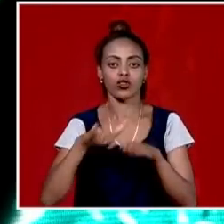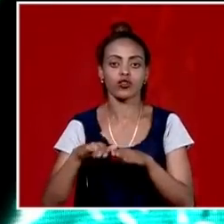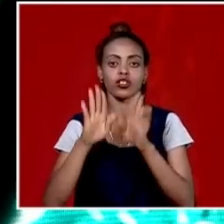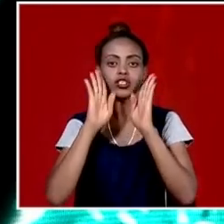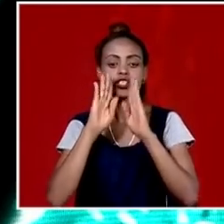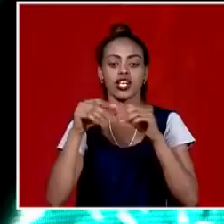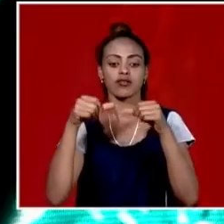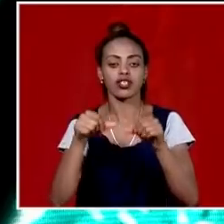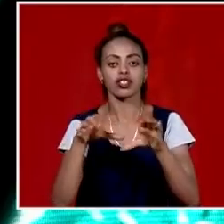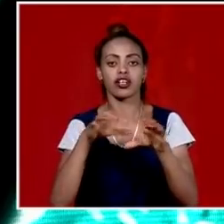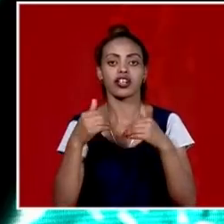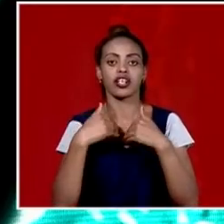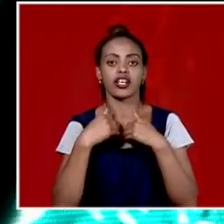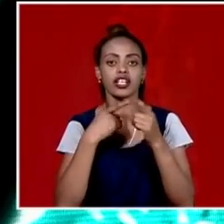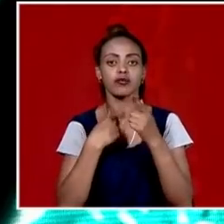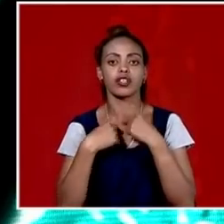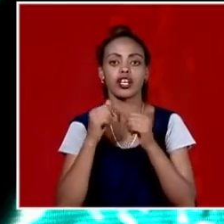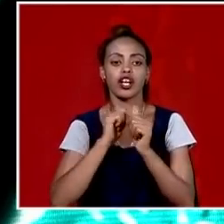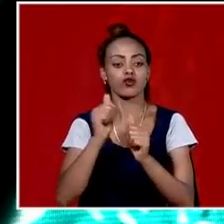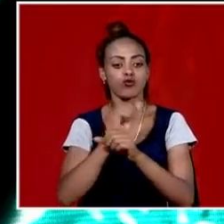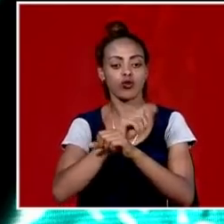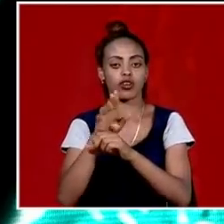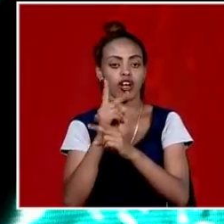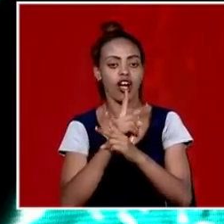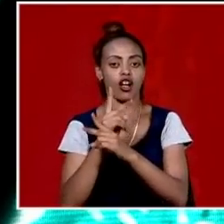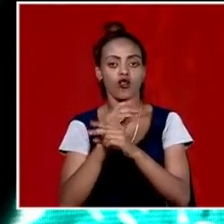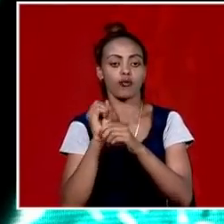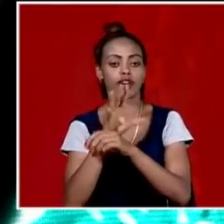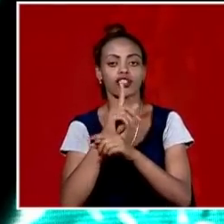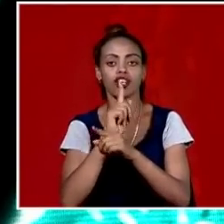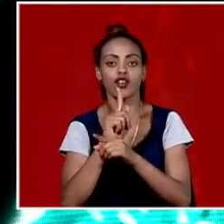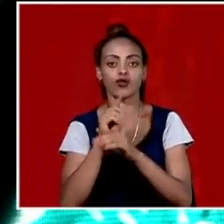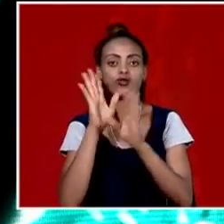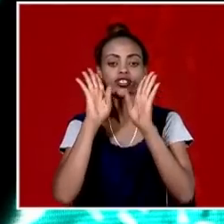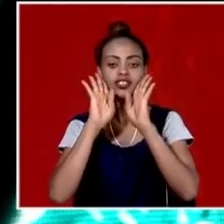مدلوات تلفزيون دمصيانه برخمشت خنوتنا نتمنى ارسنا كاب كورونا فيروس تحلو ملخص مسيتاي